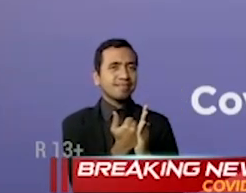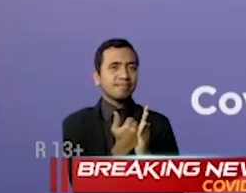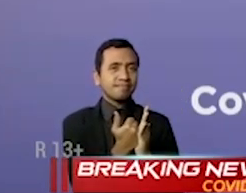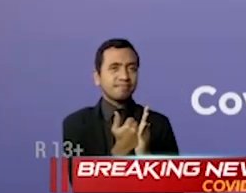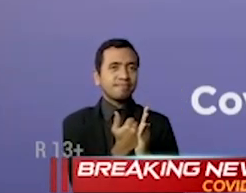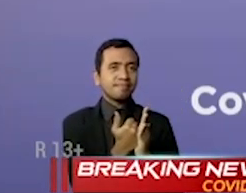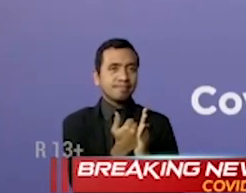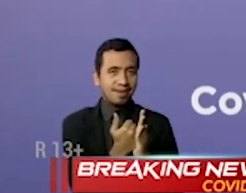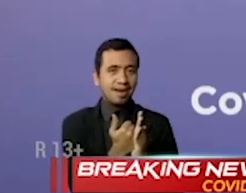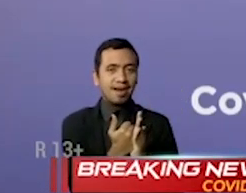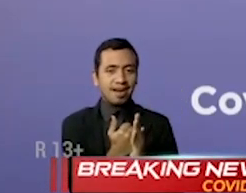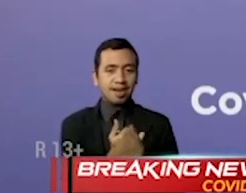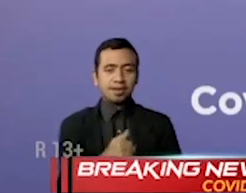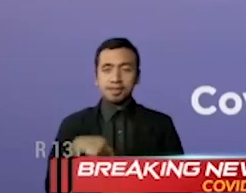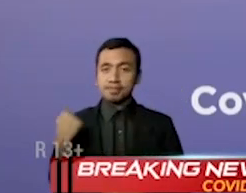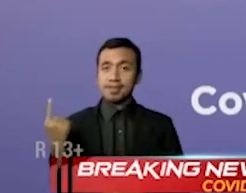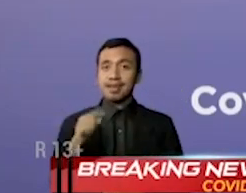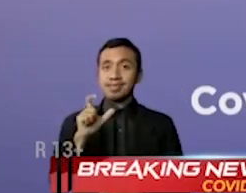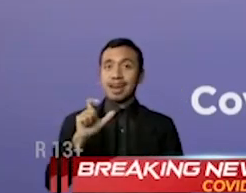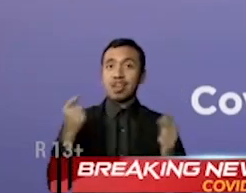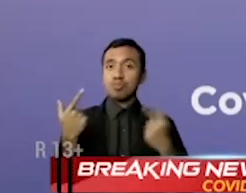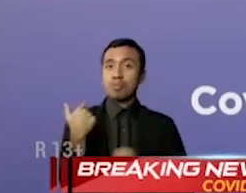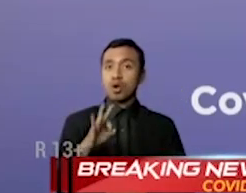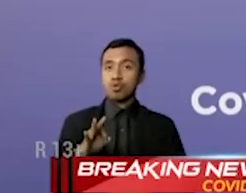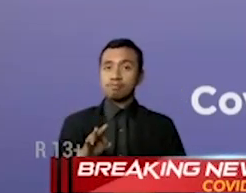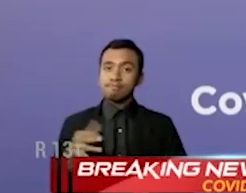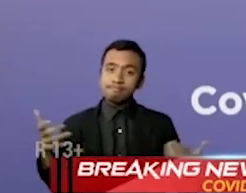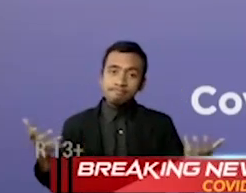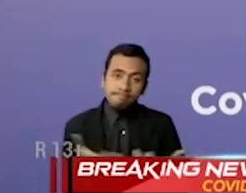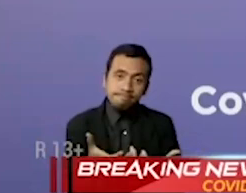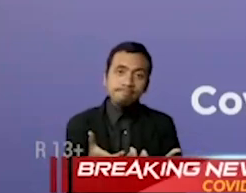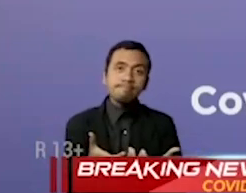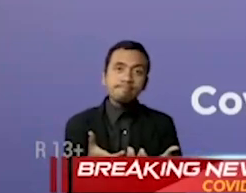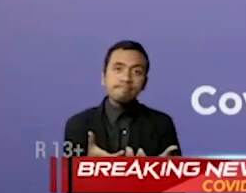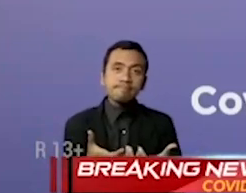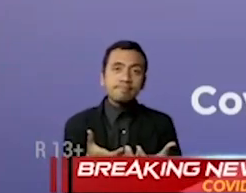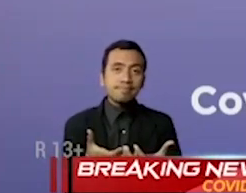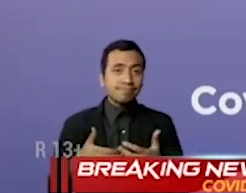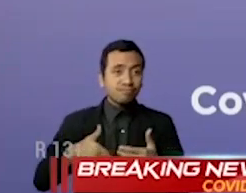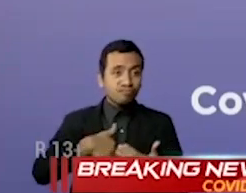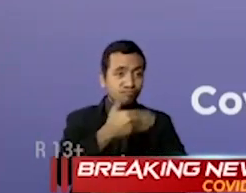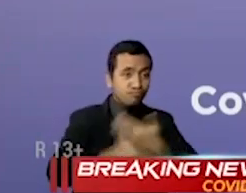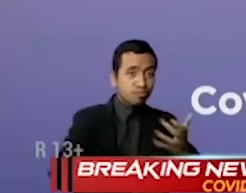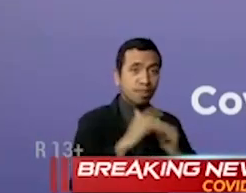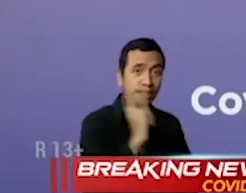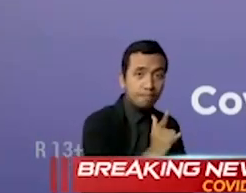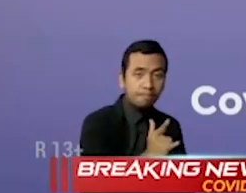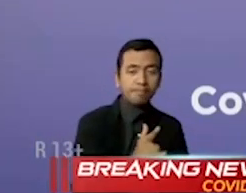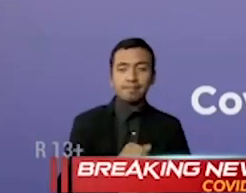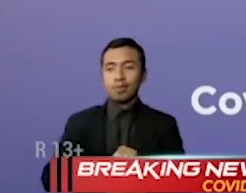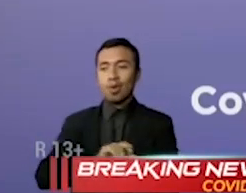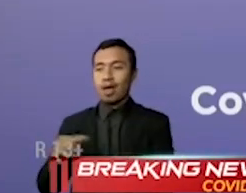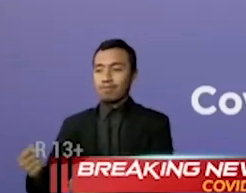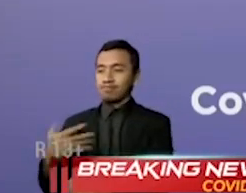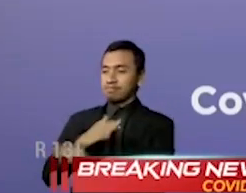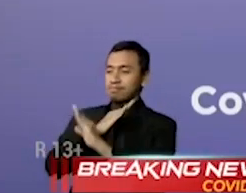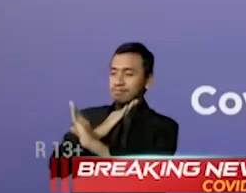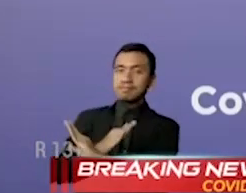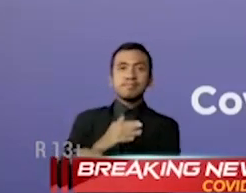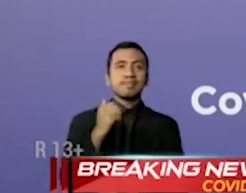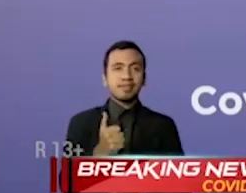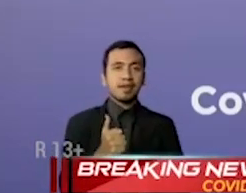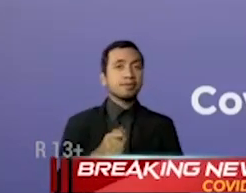dan kita bisa produktif tapi aman dari konflik 19 kita pasti bisa melakukannya